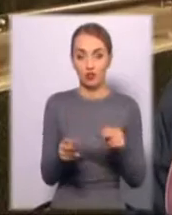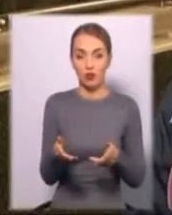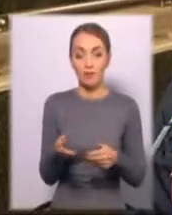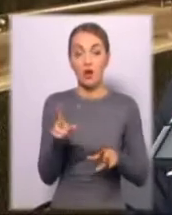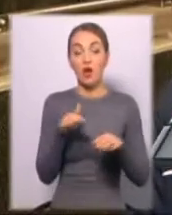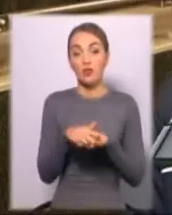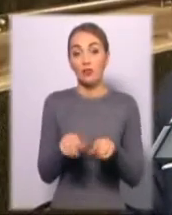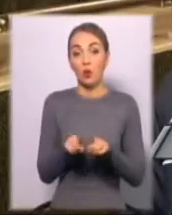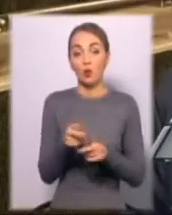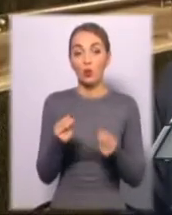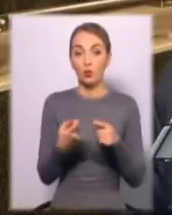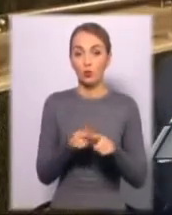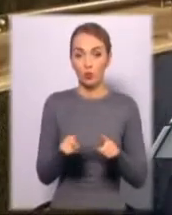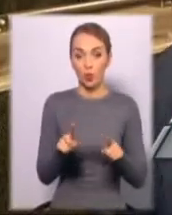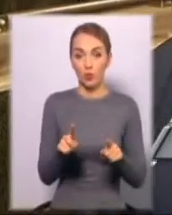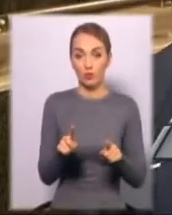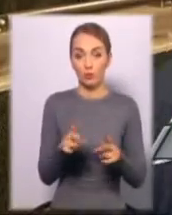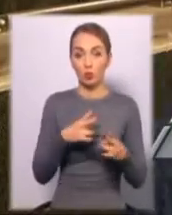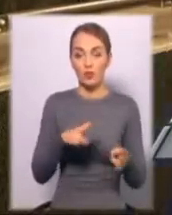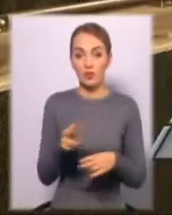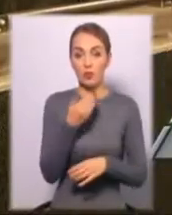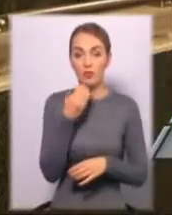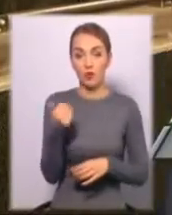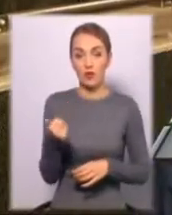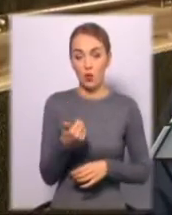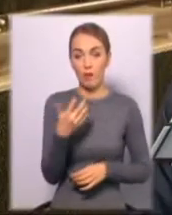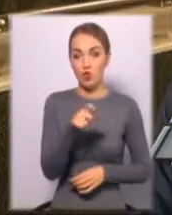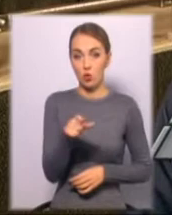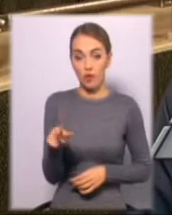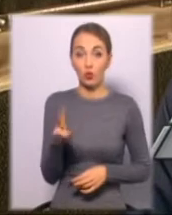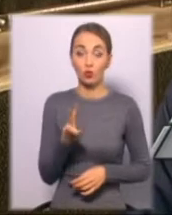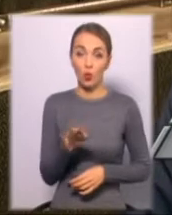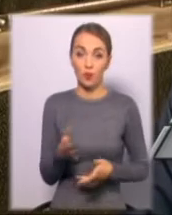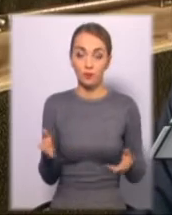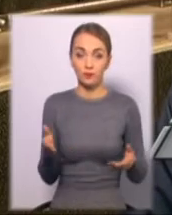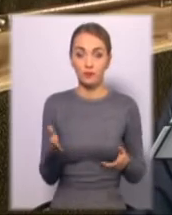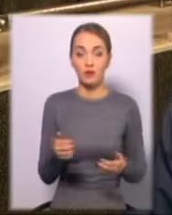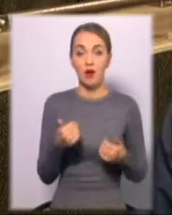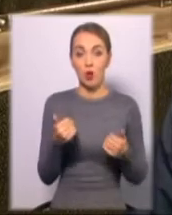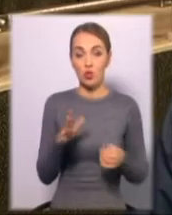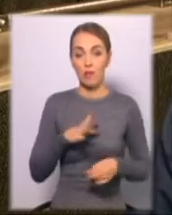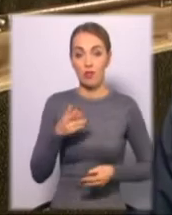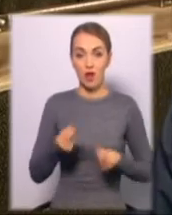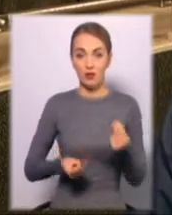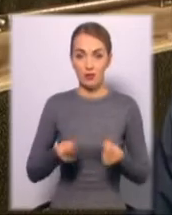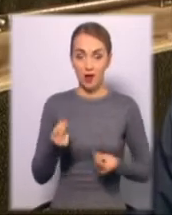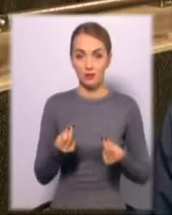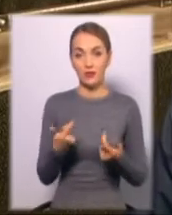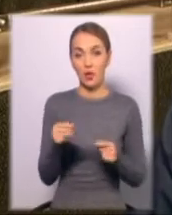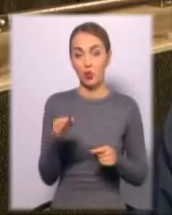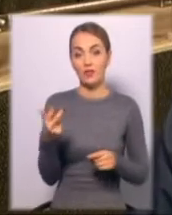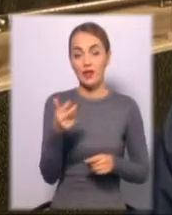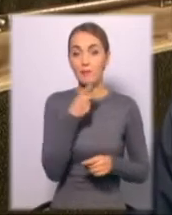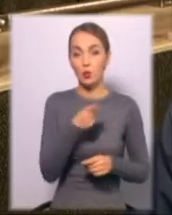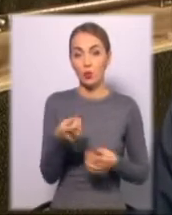такую игру, потому что, в общем-то, подкосило у нас за последнюю неделю 5 человек. Но и хорошая была игра. Где-то в